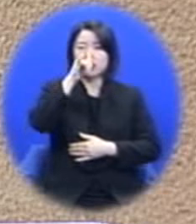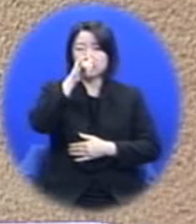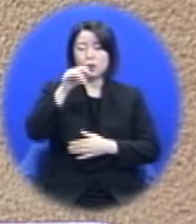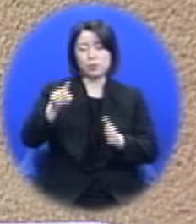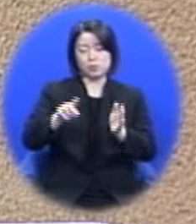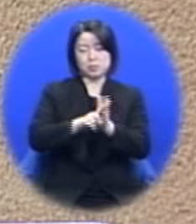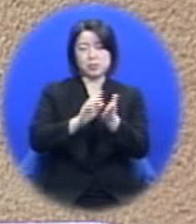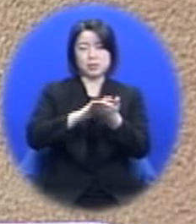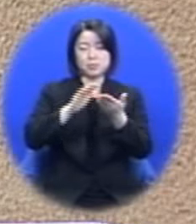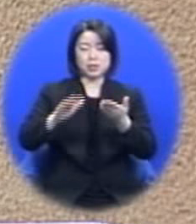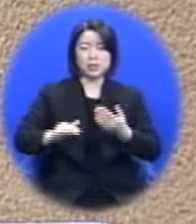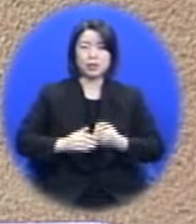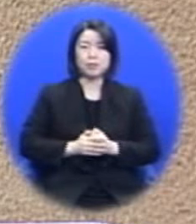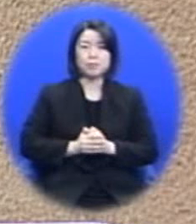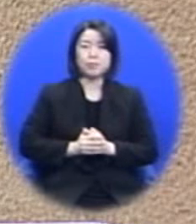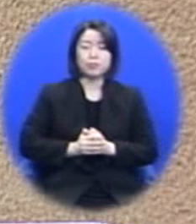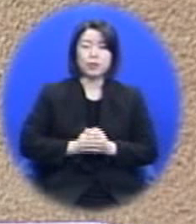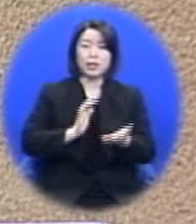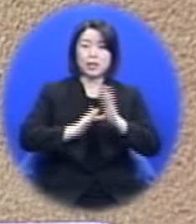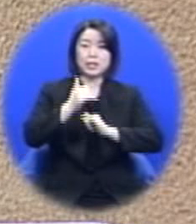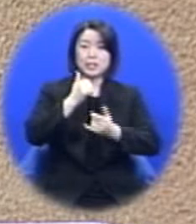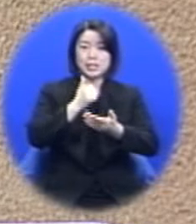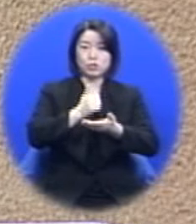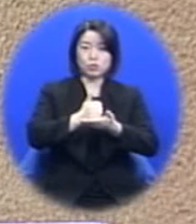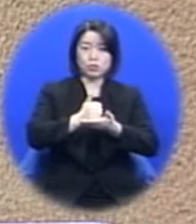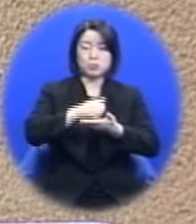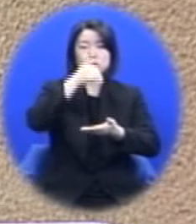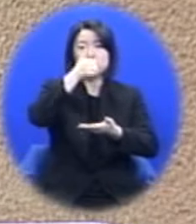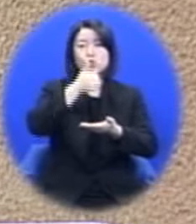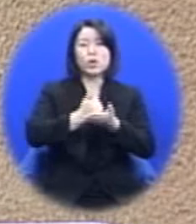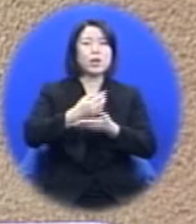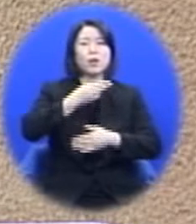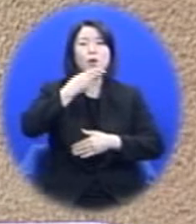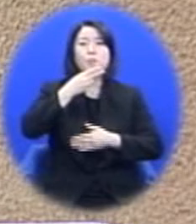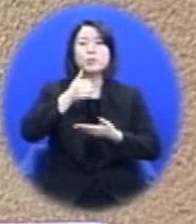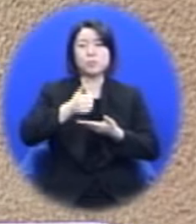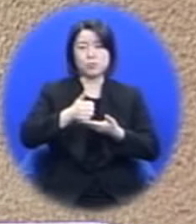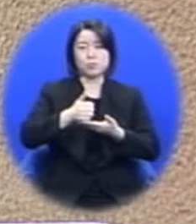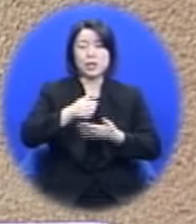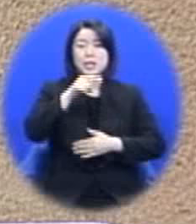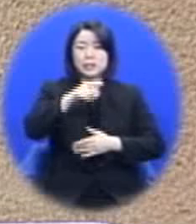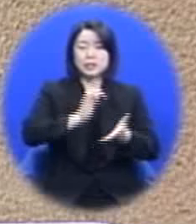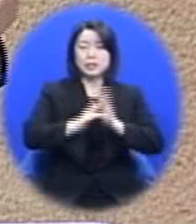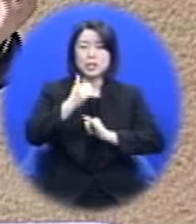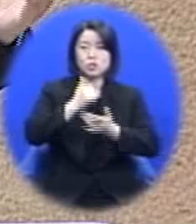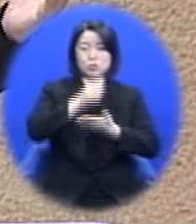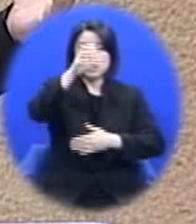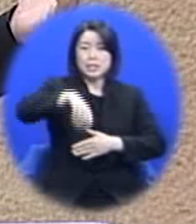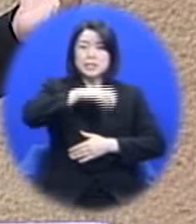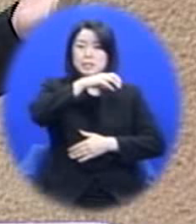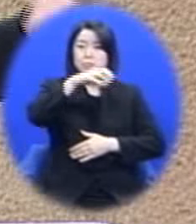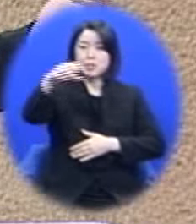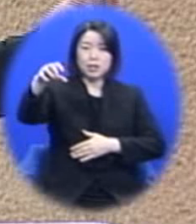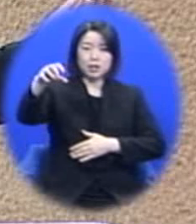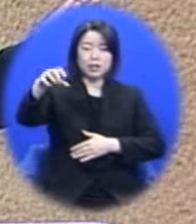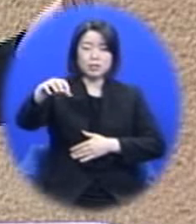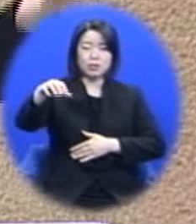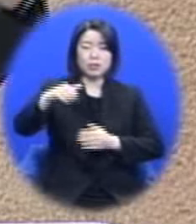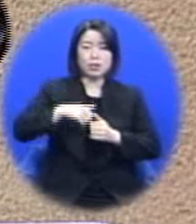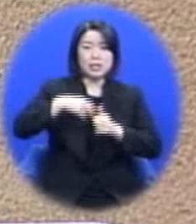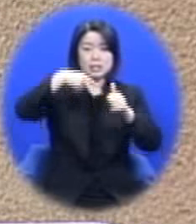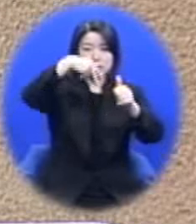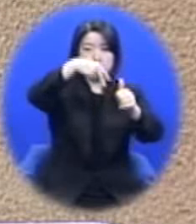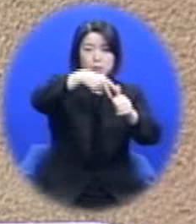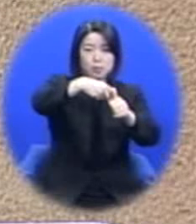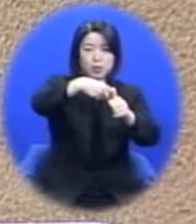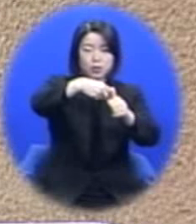믿습니다. 예수님은 죄 없는 분이셔요. 근데 그 예수님이 십자가에서 죄 없는 분이